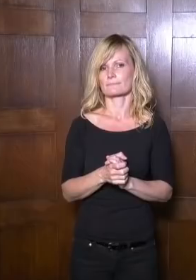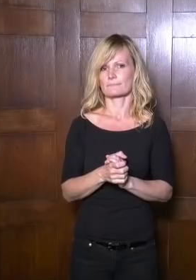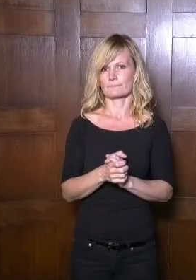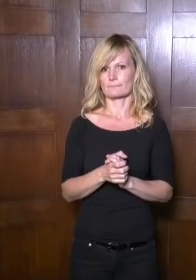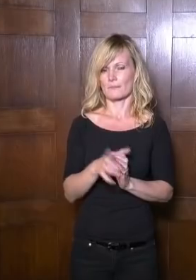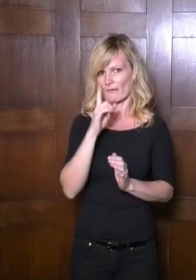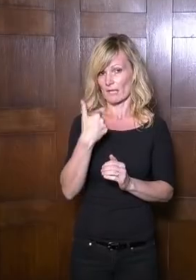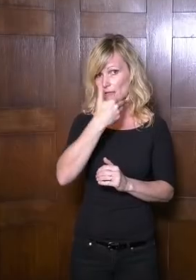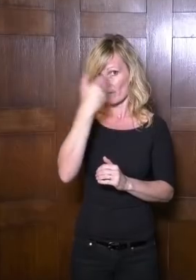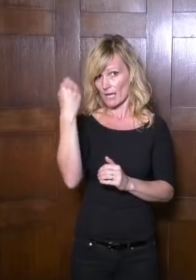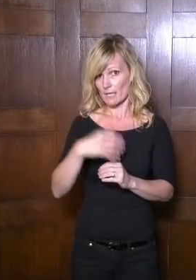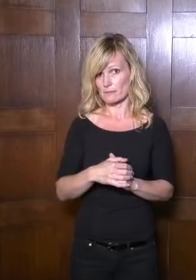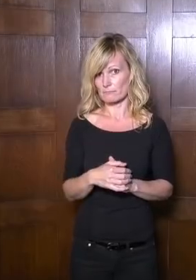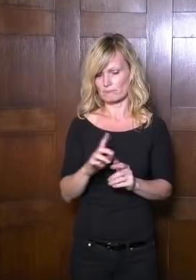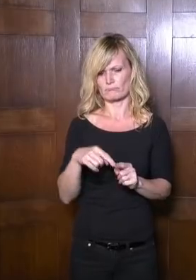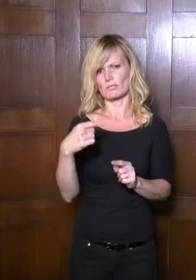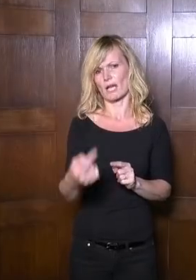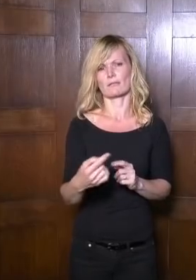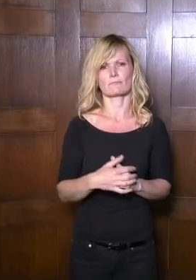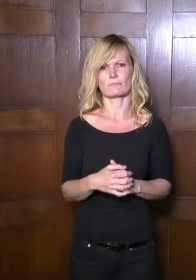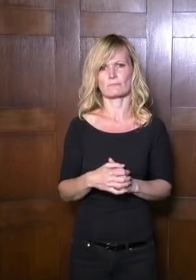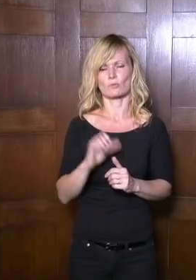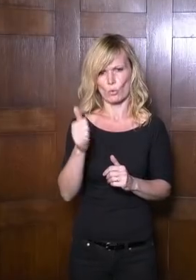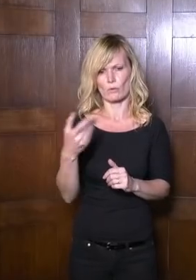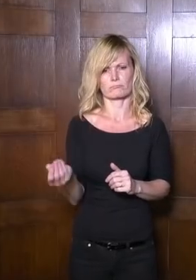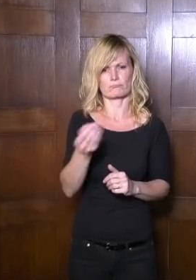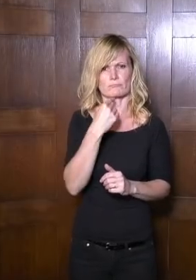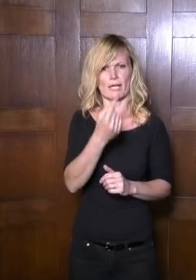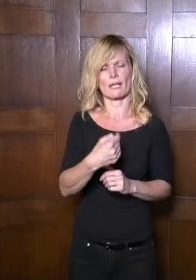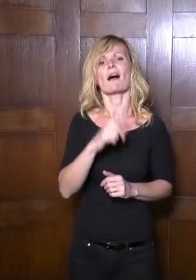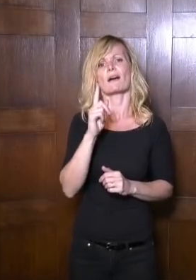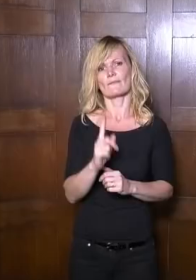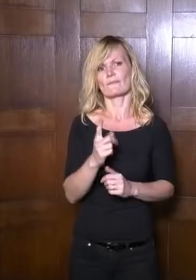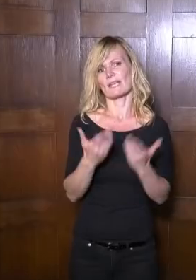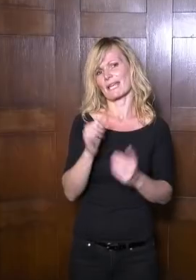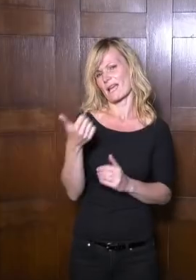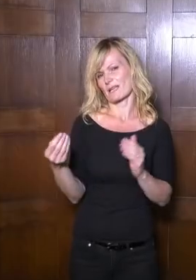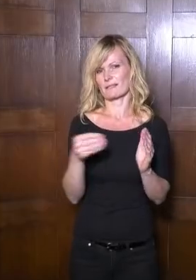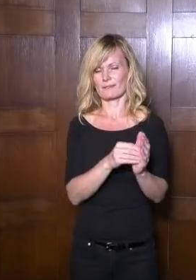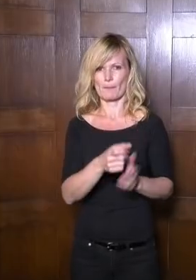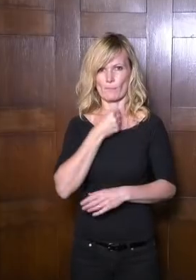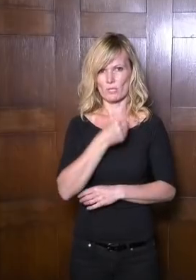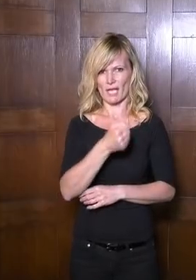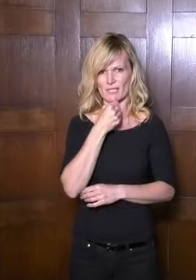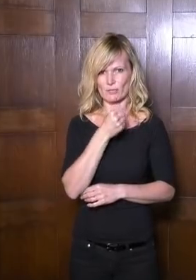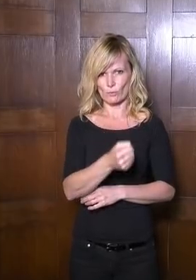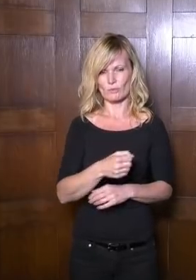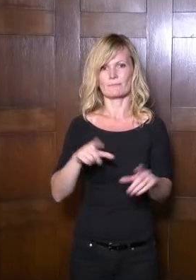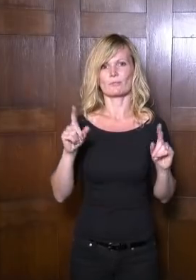Falls ich etwas vergessen habe, werde ich es dann noch nachvollziehen. Vielleicht noch eins: Moderation heißt